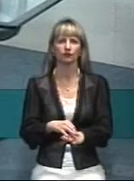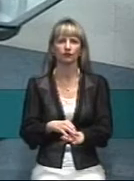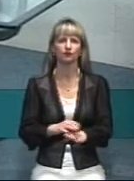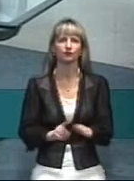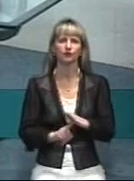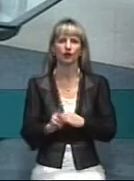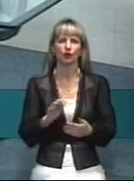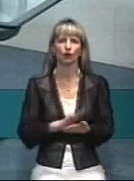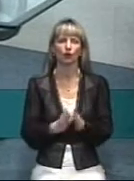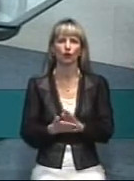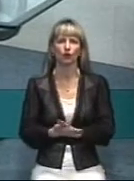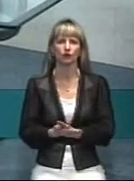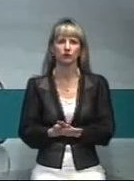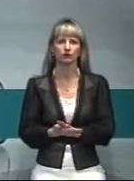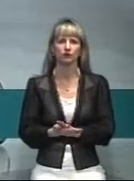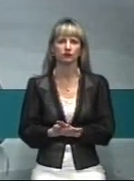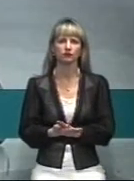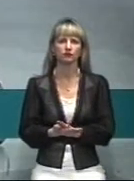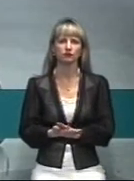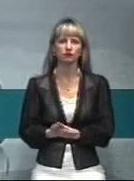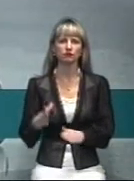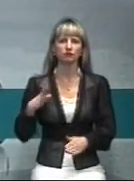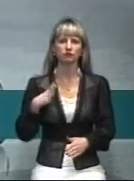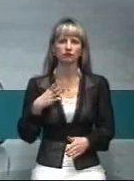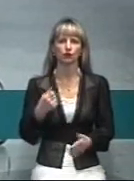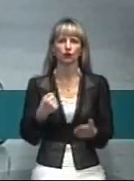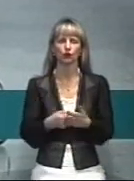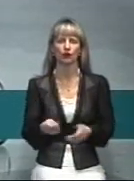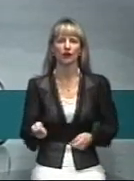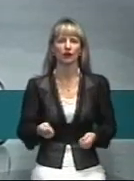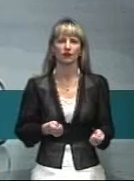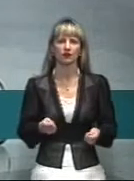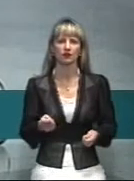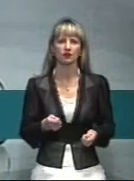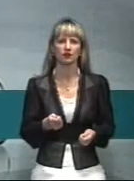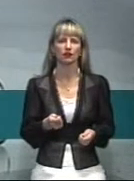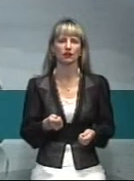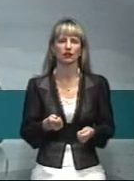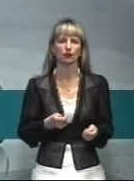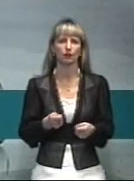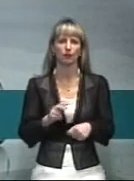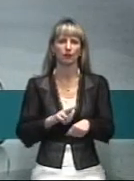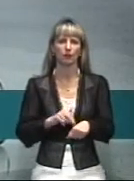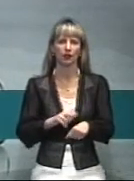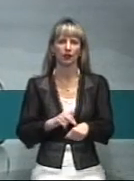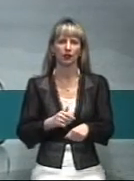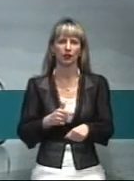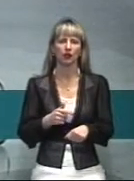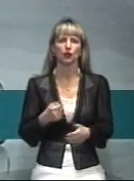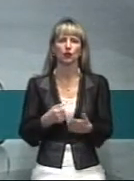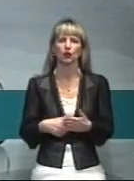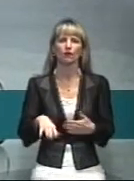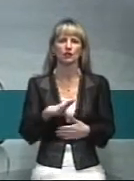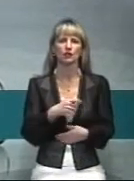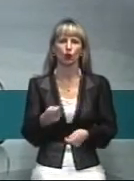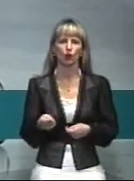Основна умова, яка стояла від керівництва департаменту патрульної поліції до усіх управлінь, які